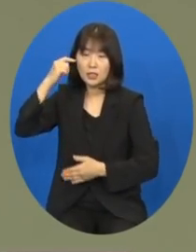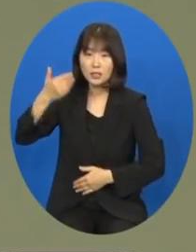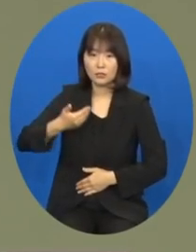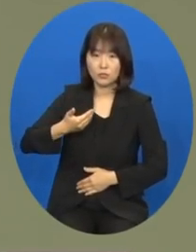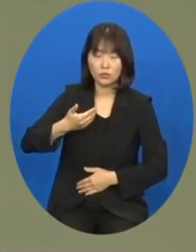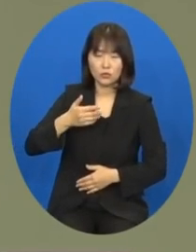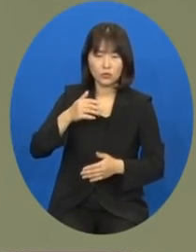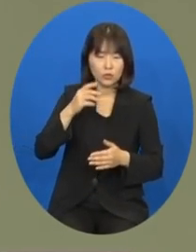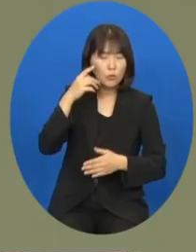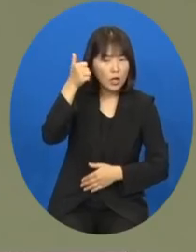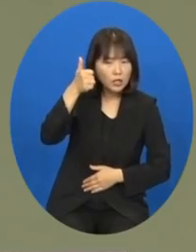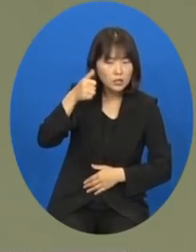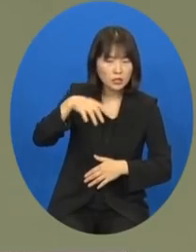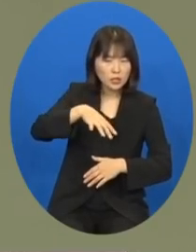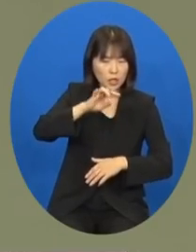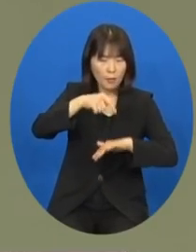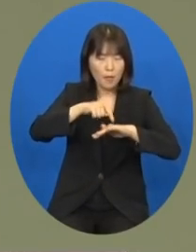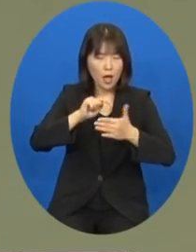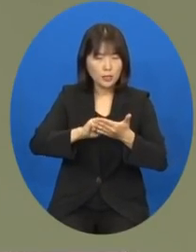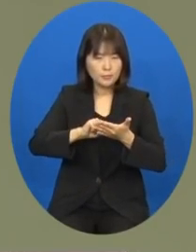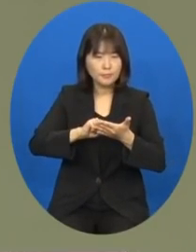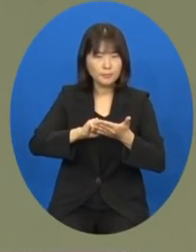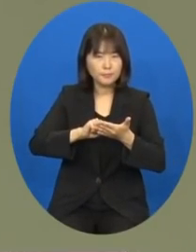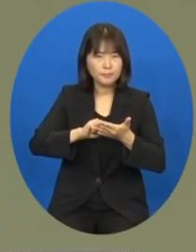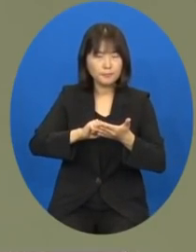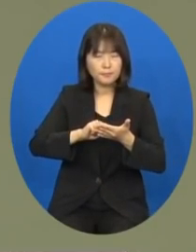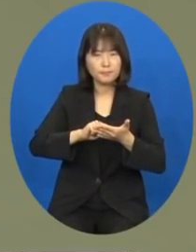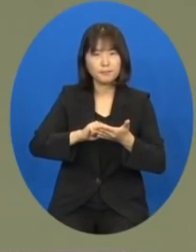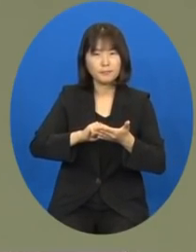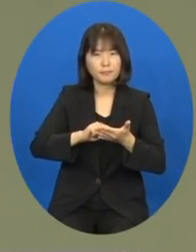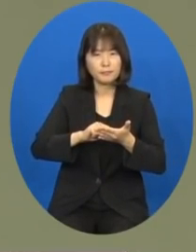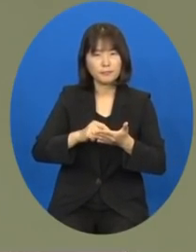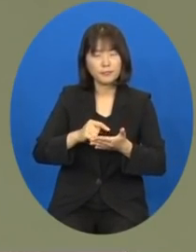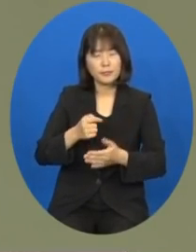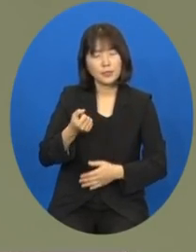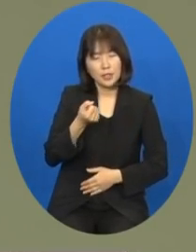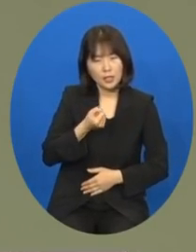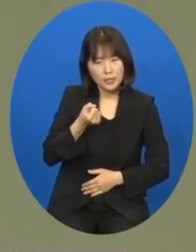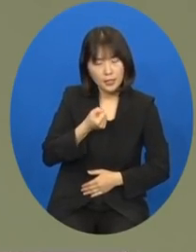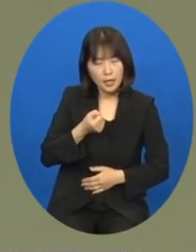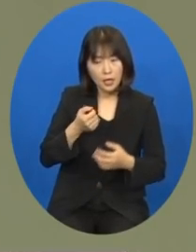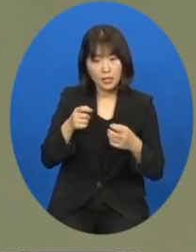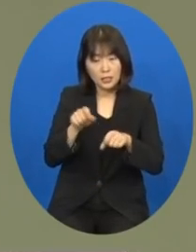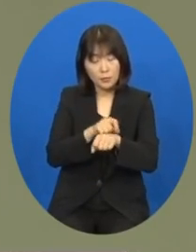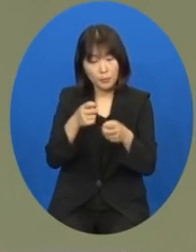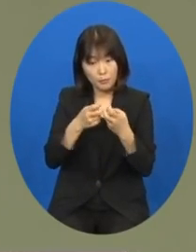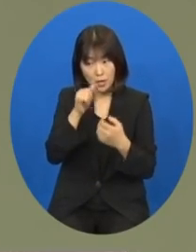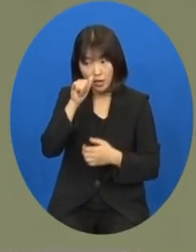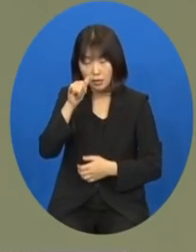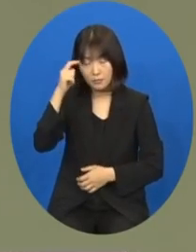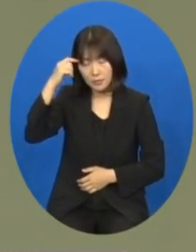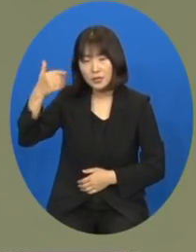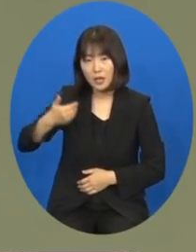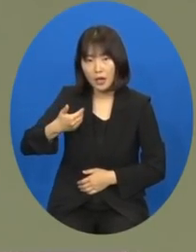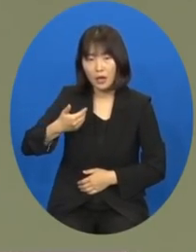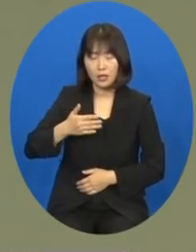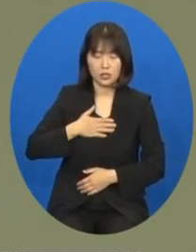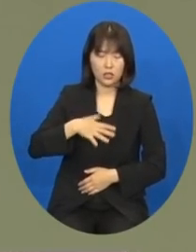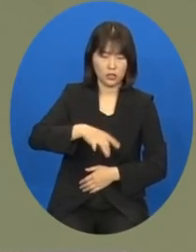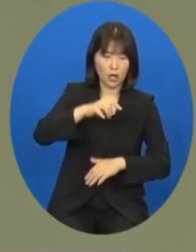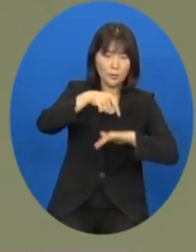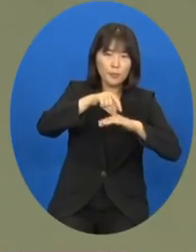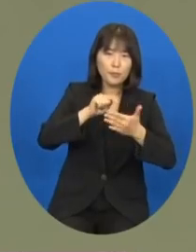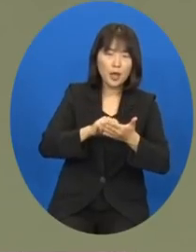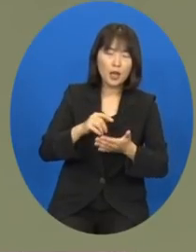초심을 유지해 특별한 방법이 있으십니까 여러분 특별한 방법은 없습니다 제가 출신을 붙잡는 방법중 하는